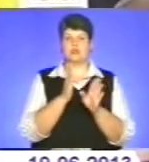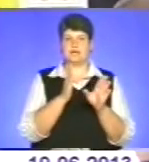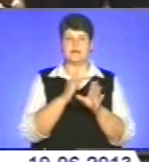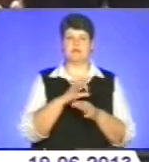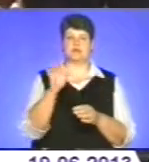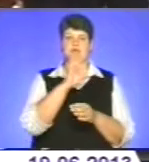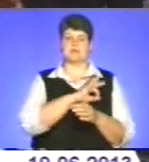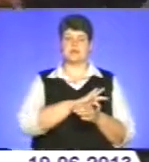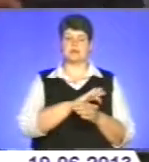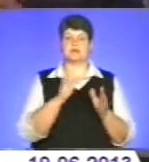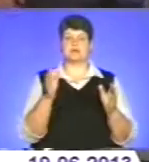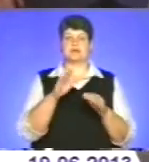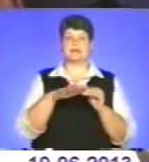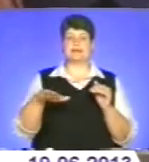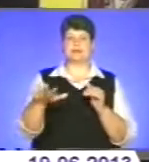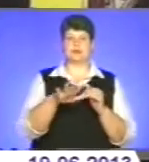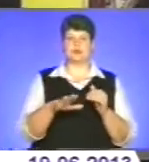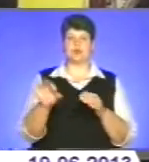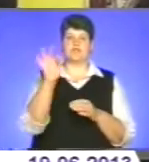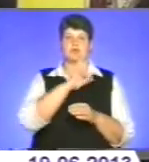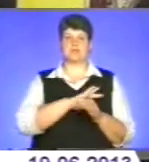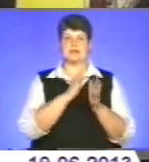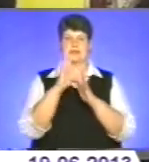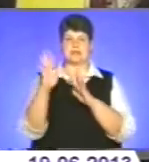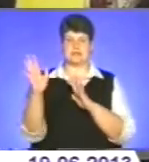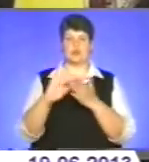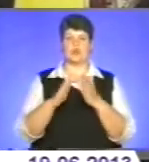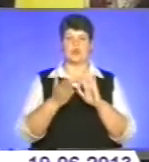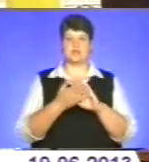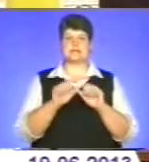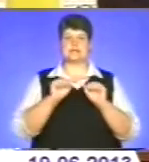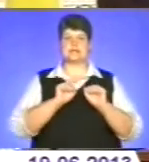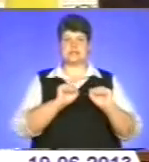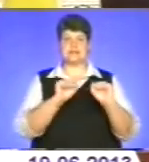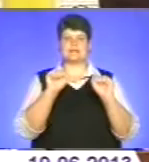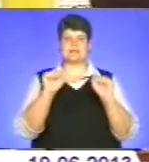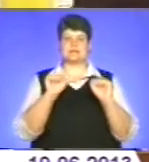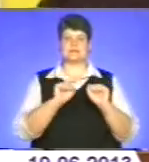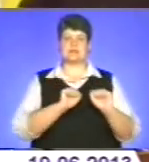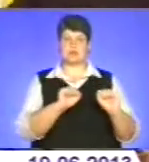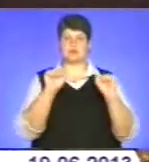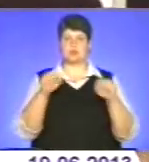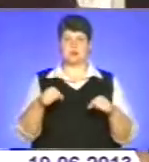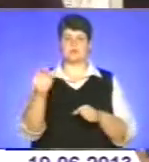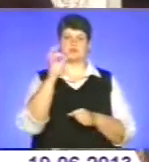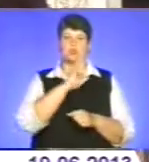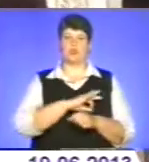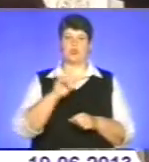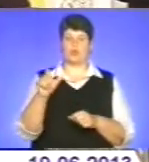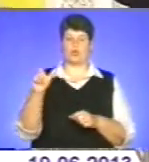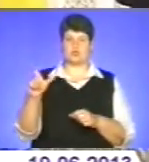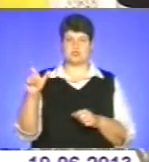природоохоронних територій, комплексного використання лісів, а також угоди у галузі захисту прав споживачів та протокол, що вирішив питання правового